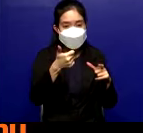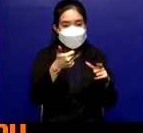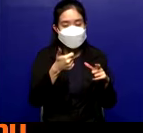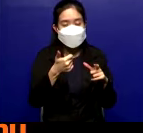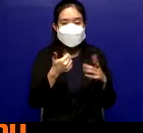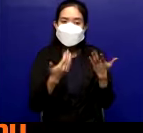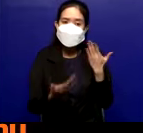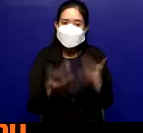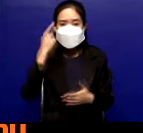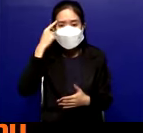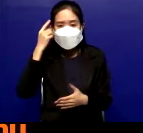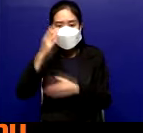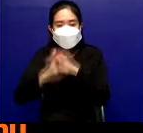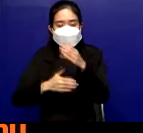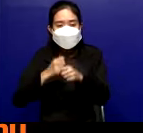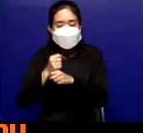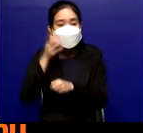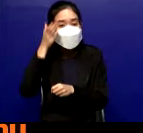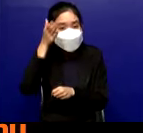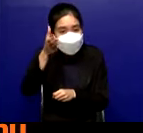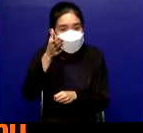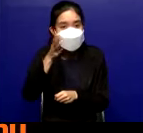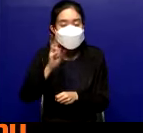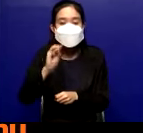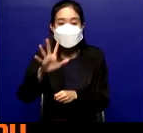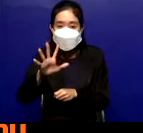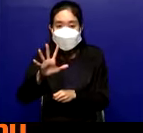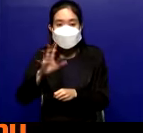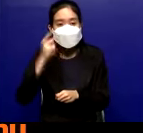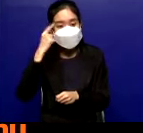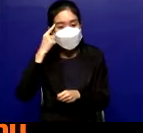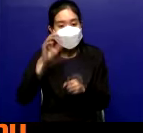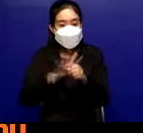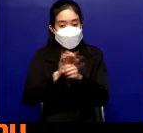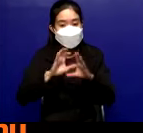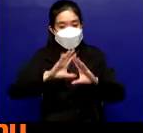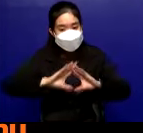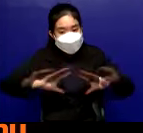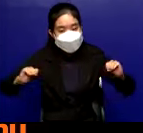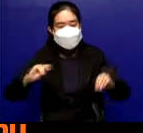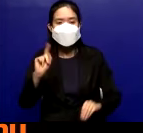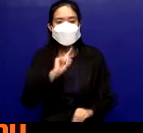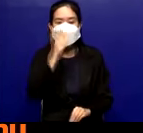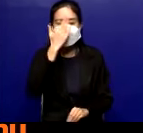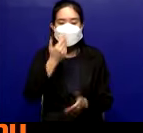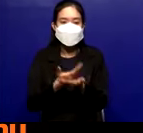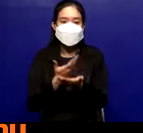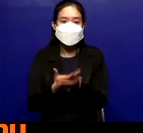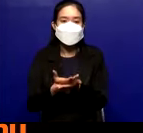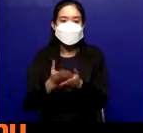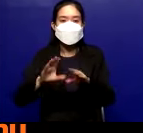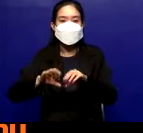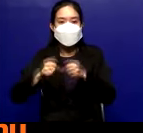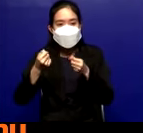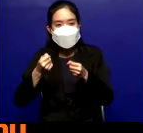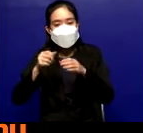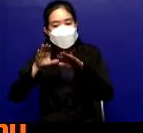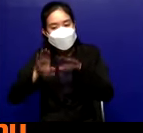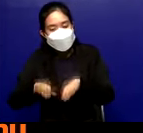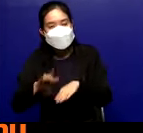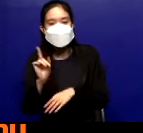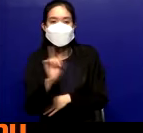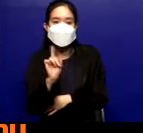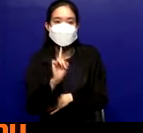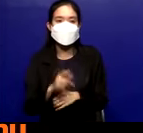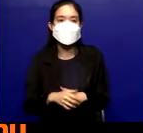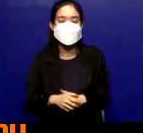พันธุ์ภายในปี65คะถึงได้กล้าตัดงบในส่วนนี้สำหรับคนที่เจ็บป่วยบัตรทองคือที่พึ่ง